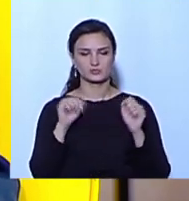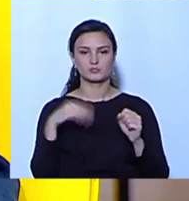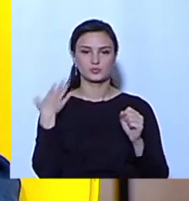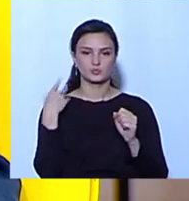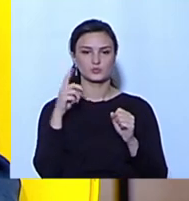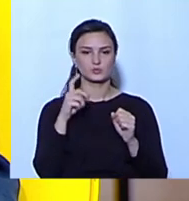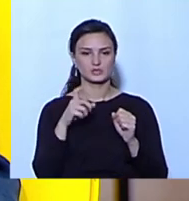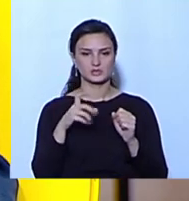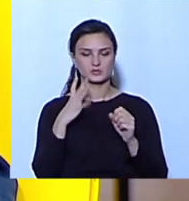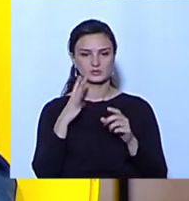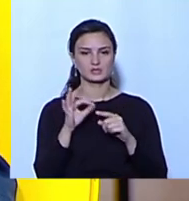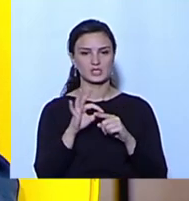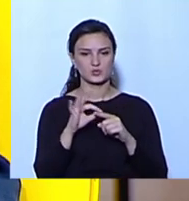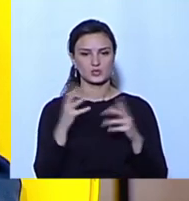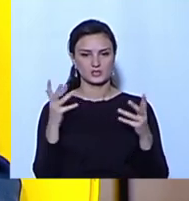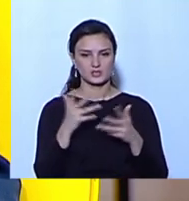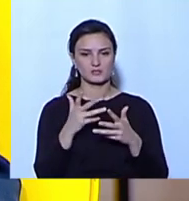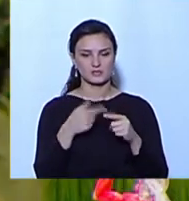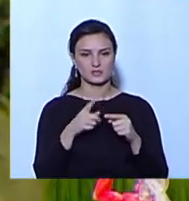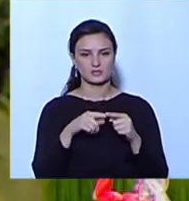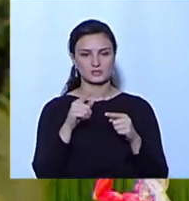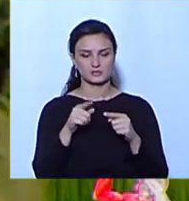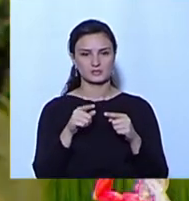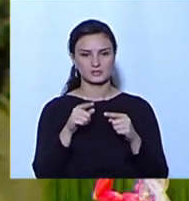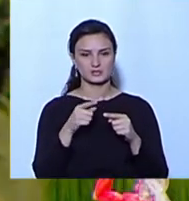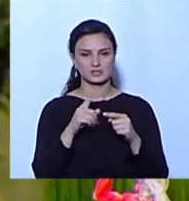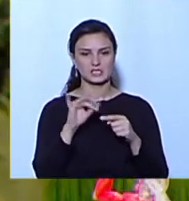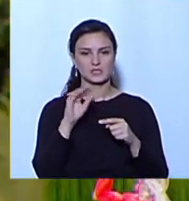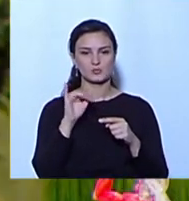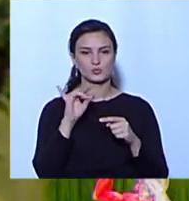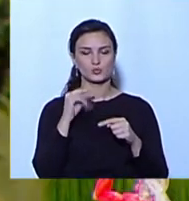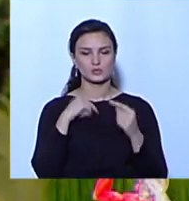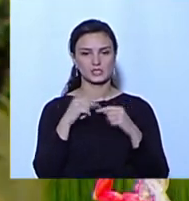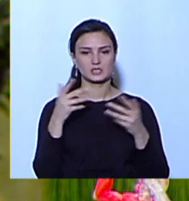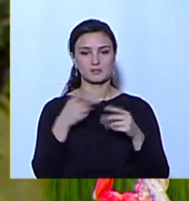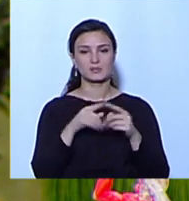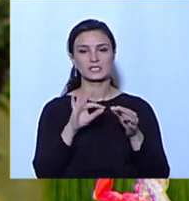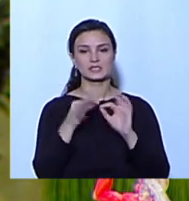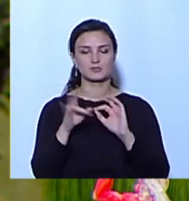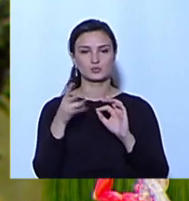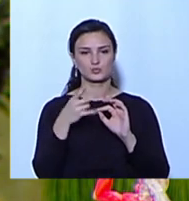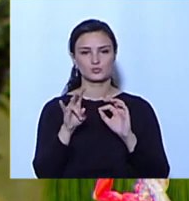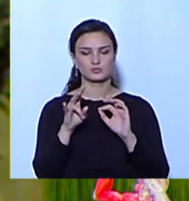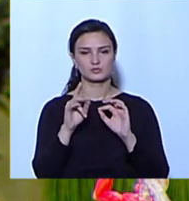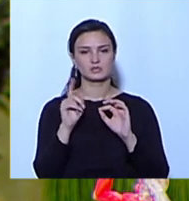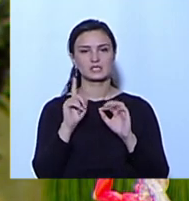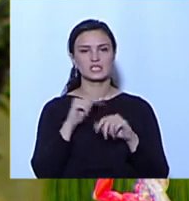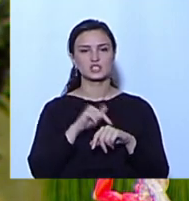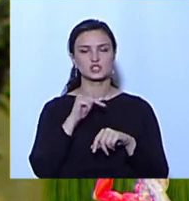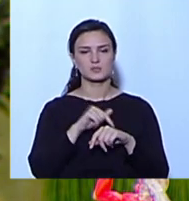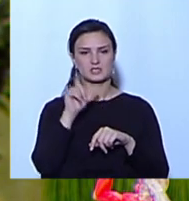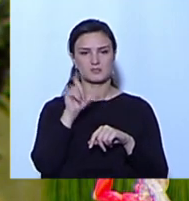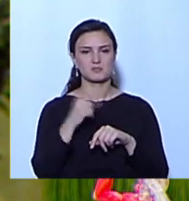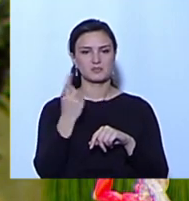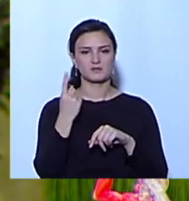ზურგის ტვინის ეგრეთ წოდებული ნეიროანთება. ეს უკეთეს შემთხვევაში იმუნური ანთება. ეხლა მოდით ამ დეტალებით დავტვირთოთ. აი რას იგრძნობს